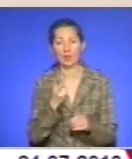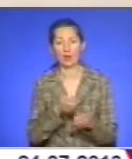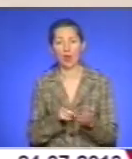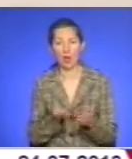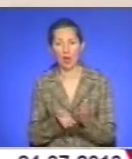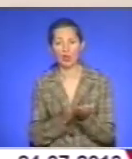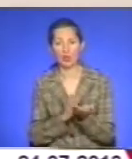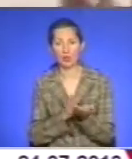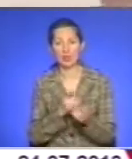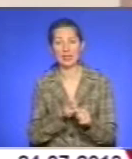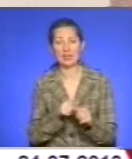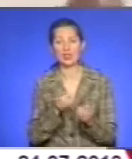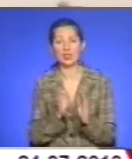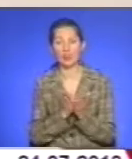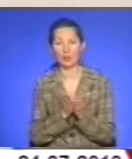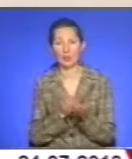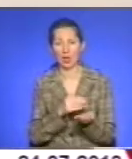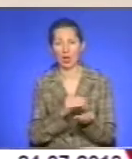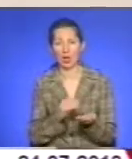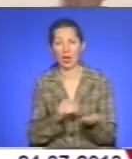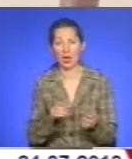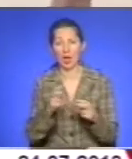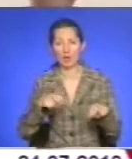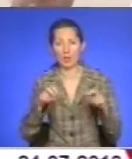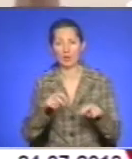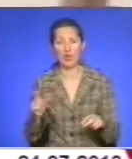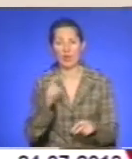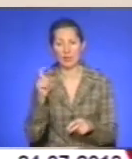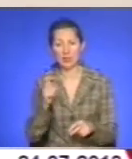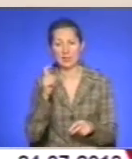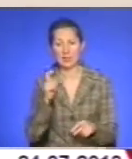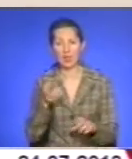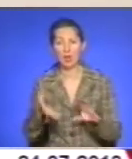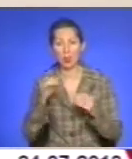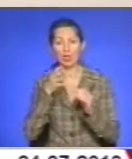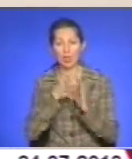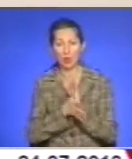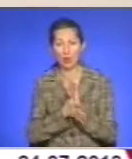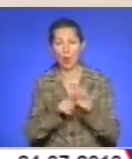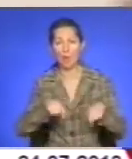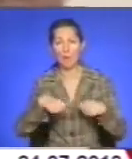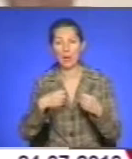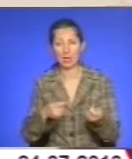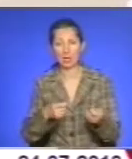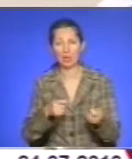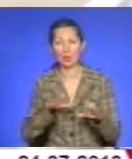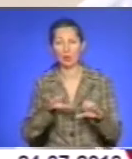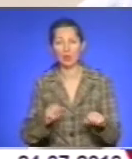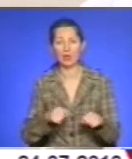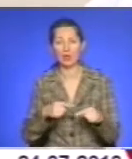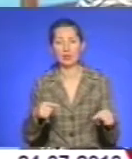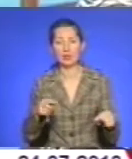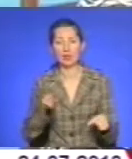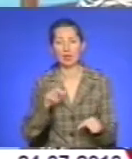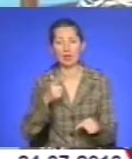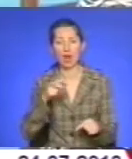в цій роботі оглянуто в основному власники, тобто проаналізовано перехід спадкової власності на Язловець від різних